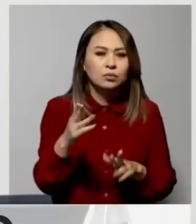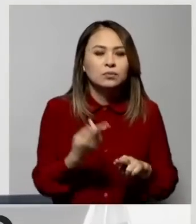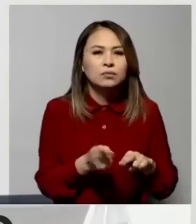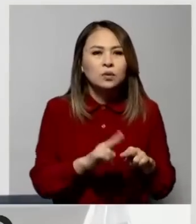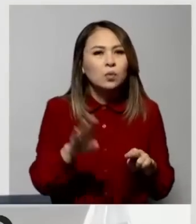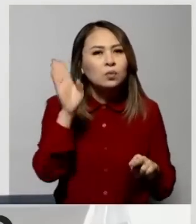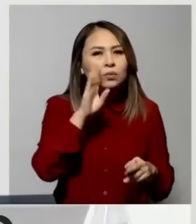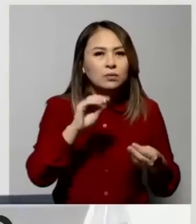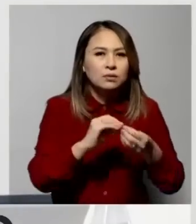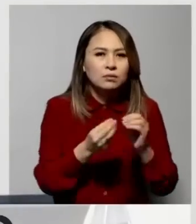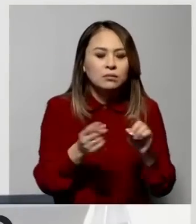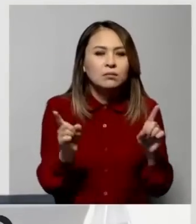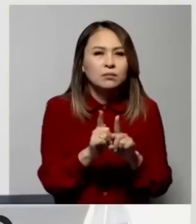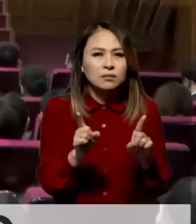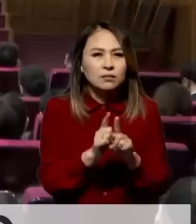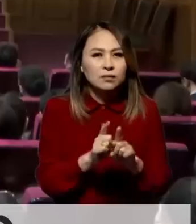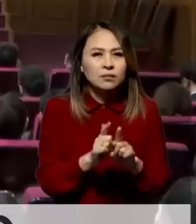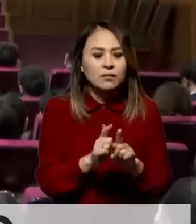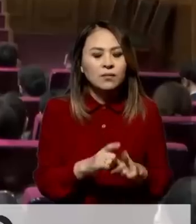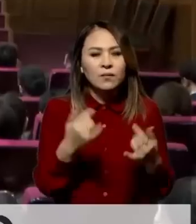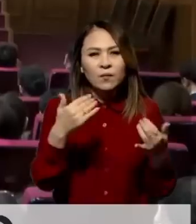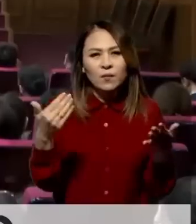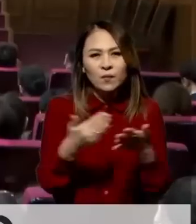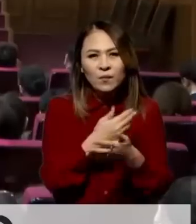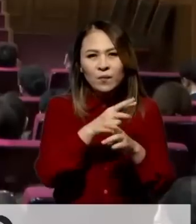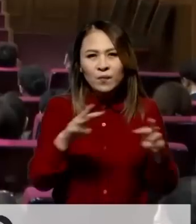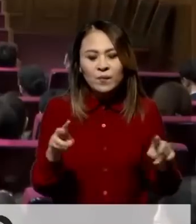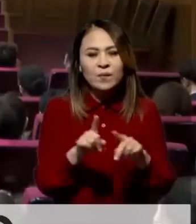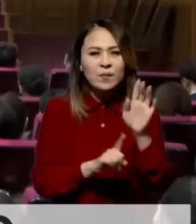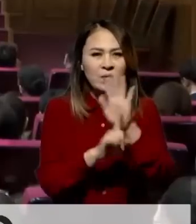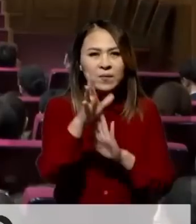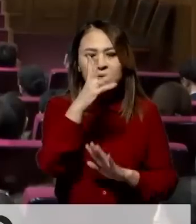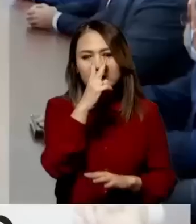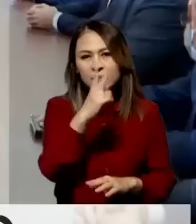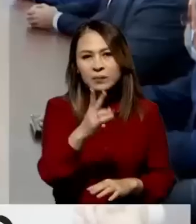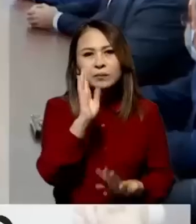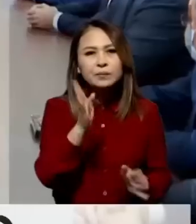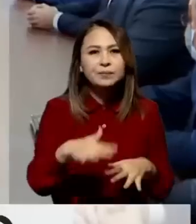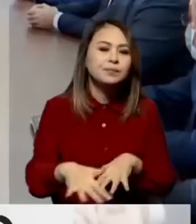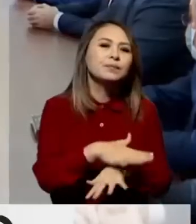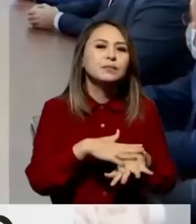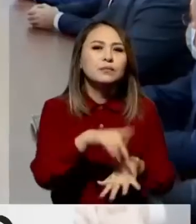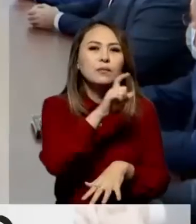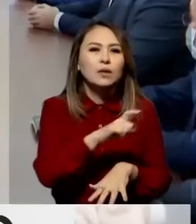су мәселесіне де жіті көңіл бөлу керек. Жаңа министрлердің жұмысын уақыт көрсетеді. Ал халық